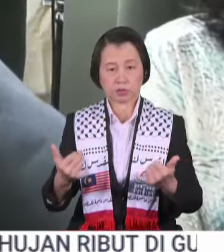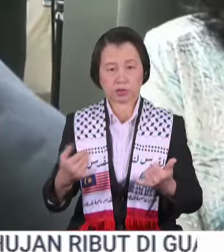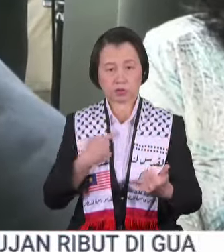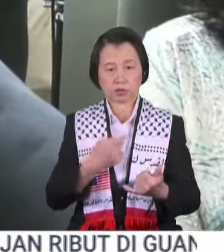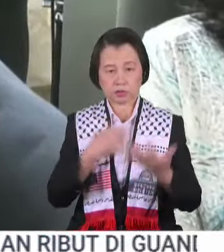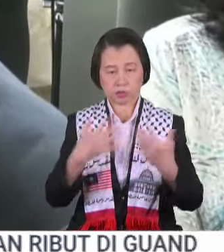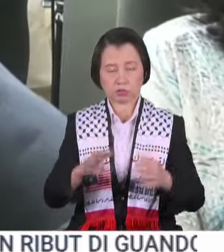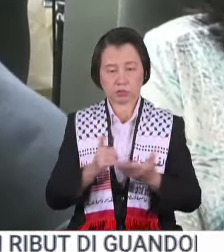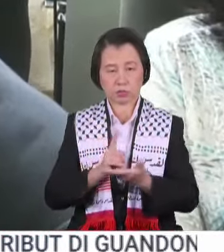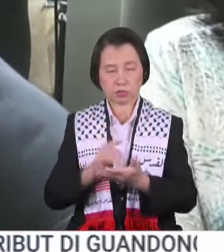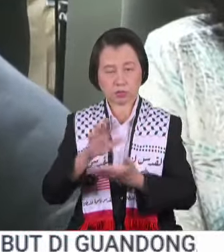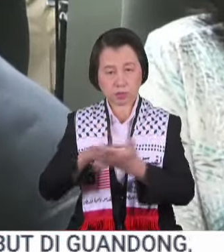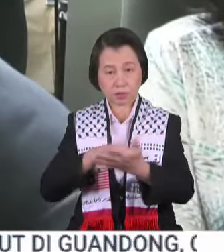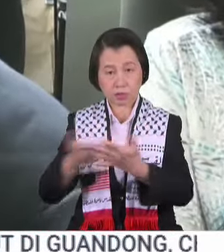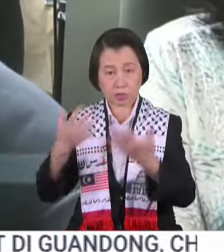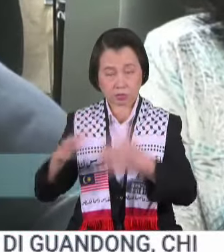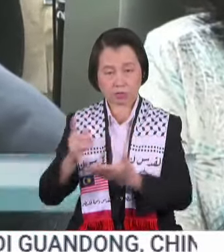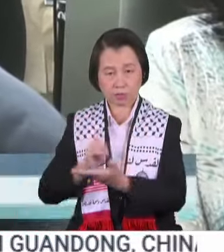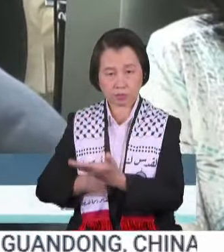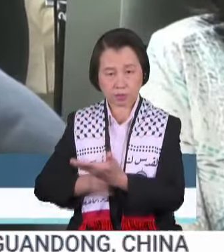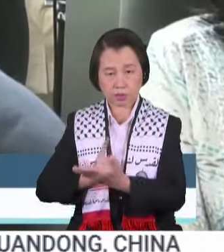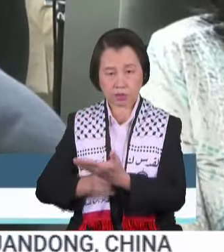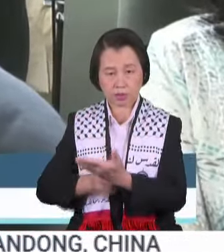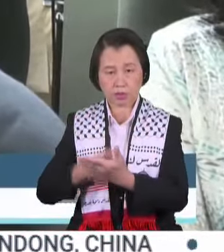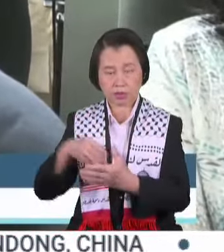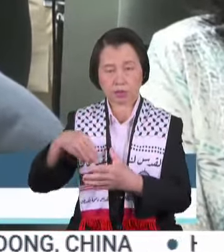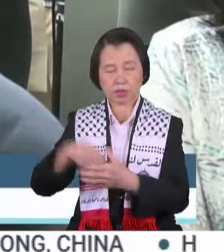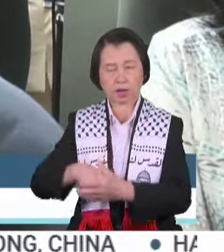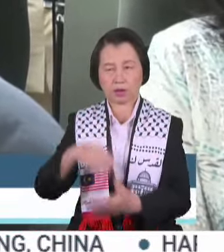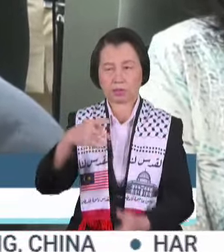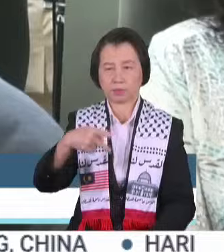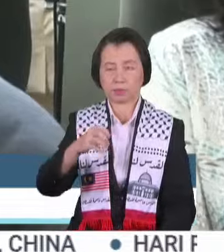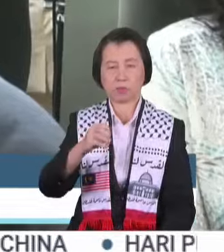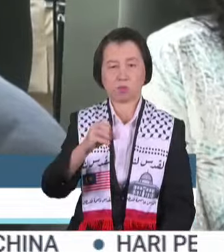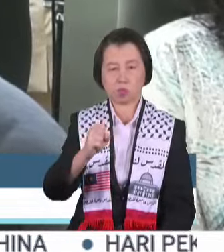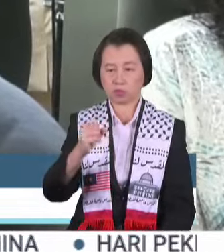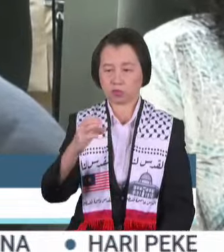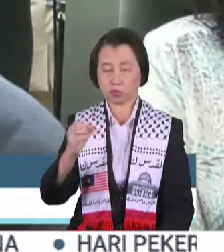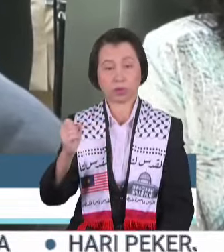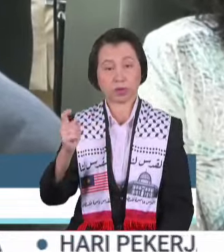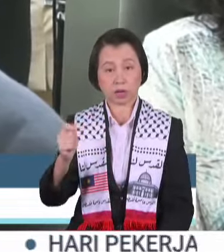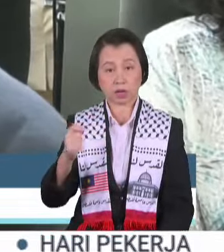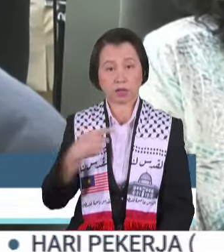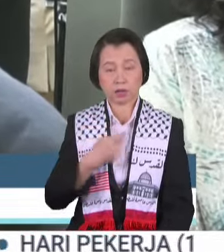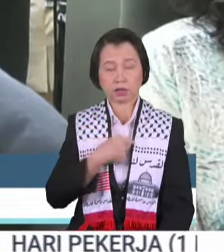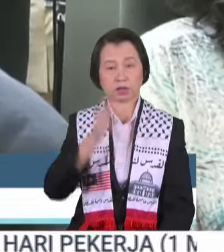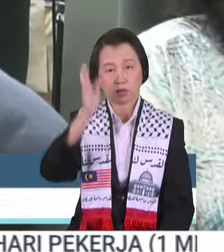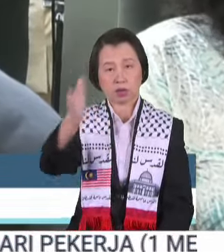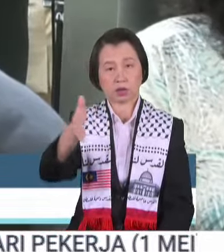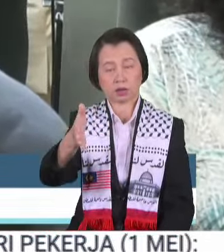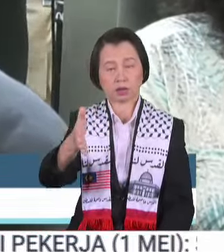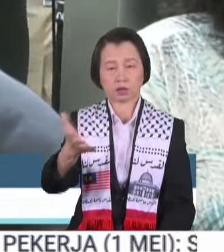kita telah dibincangkan pada hari ini juga dalam POSCAP, kita akan melihat